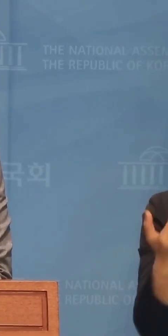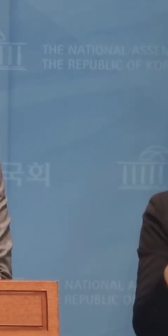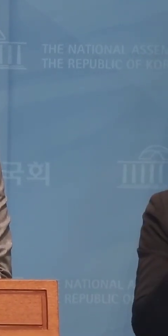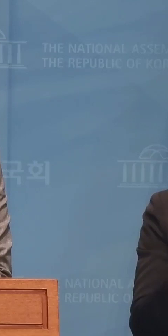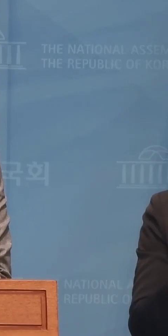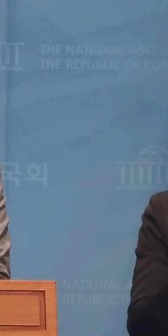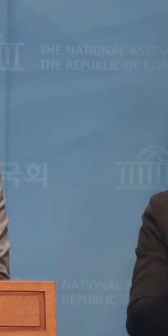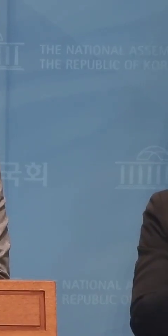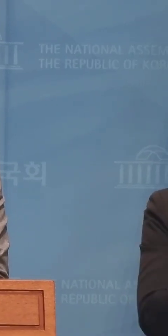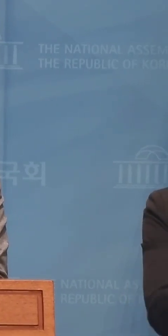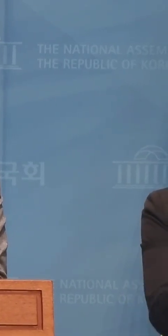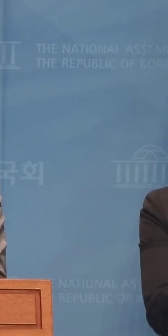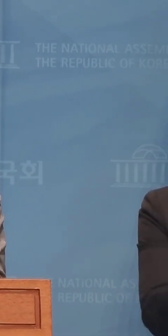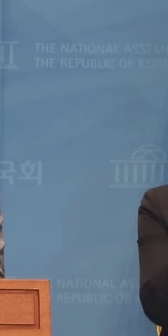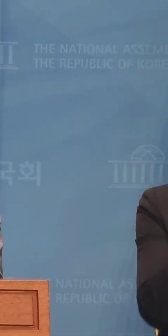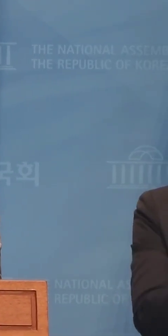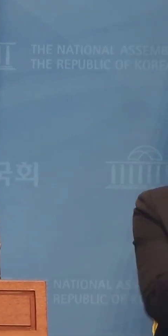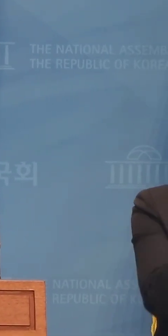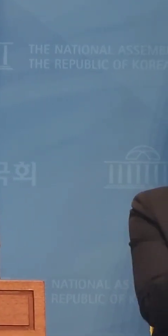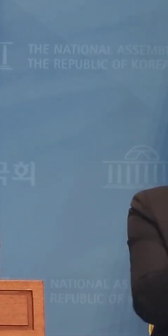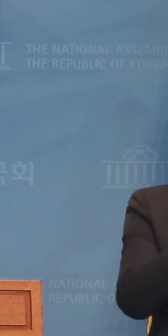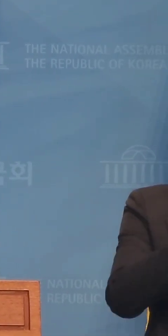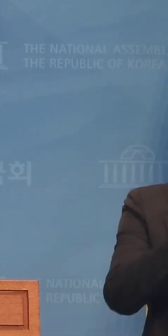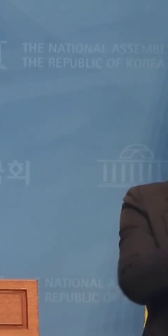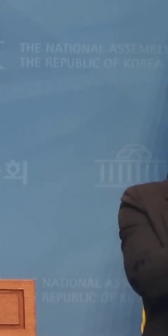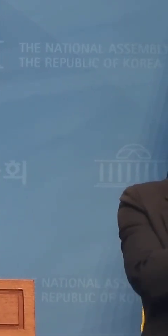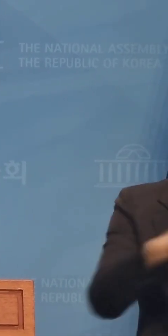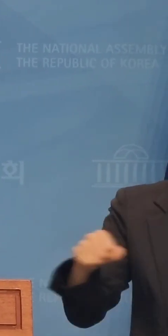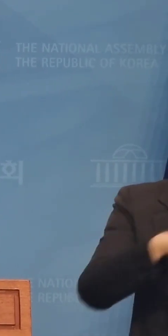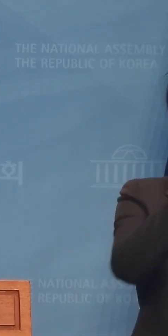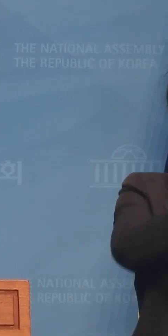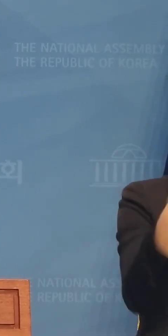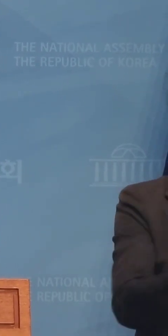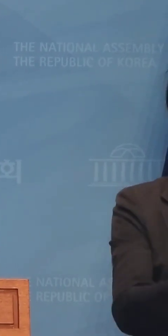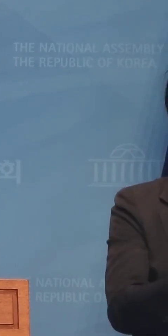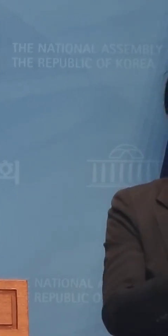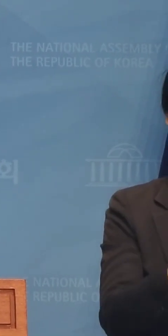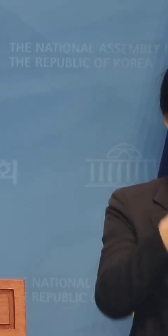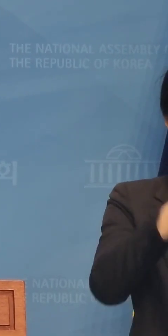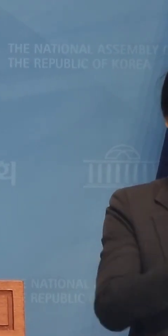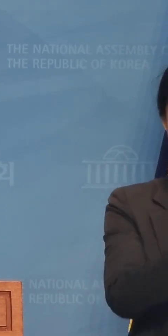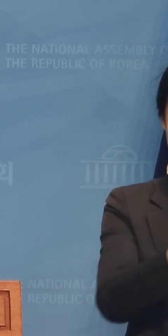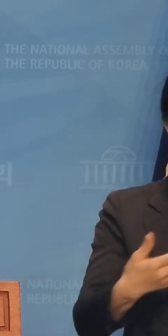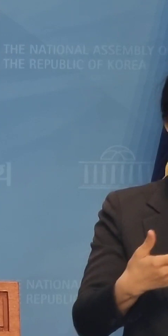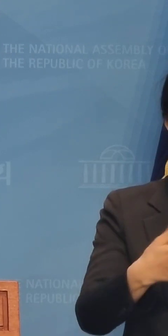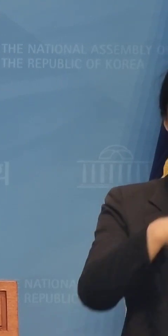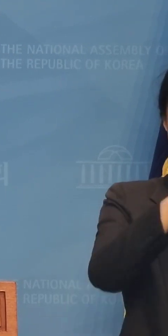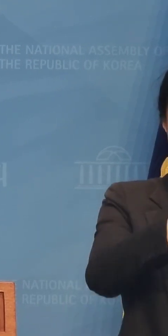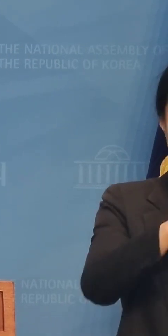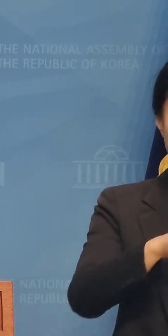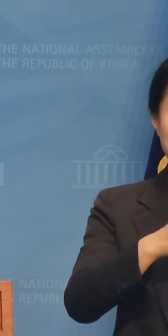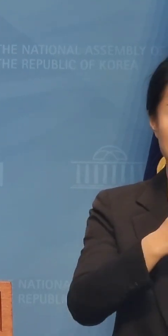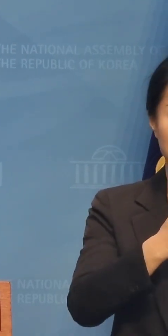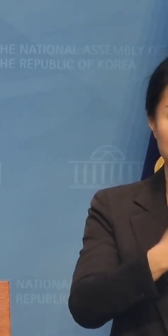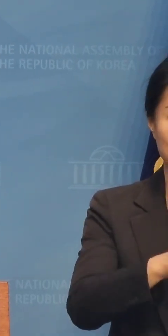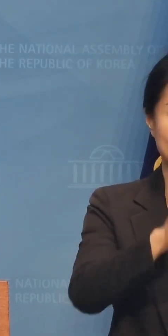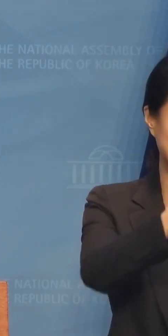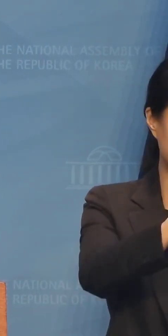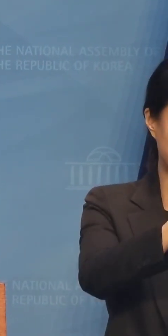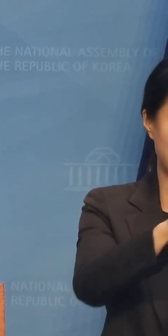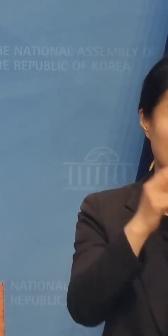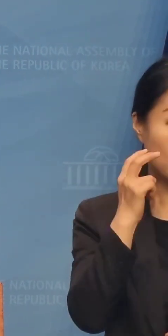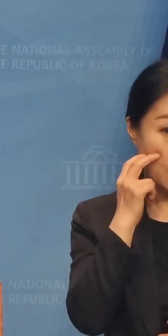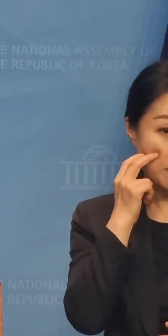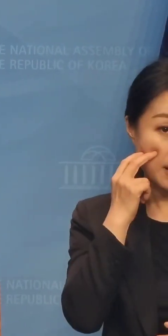16만평 신도시급 부지입니다. 양평군 강산면 병상이 5개 필지,